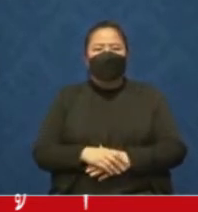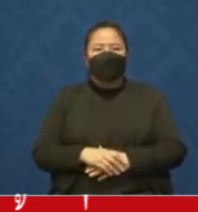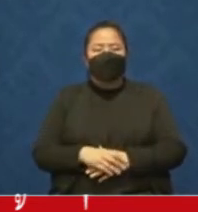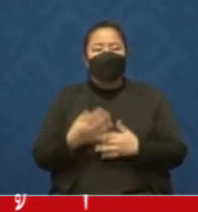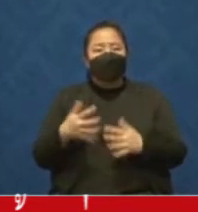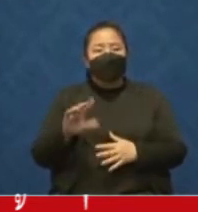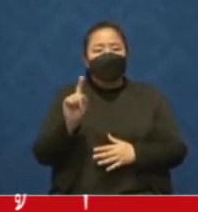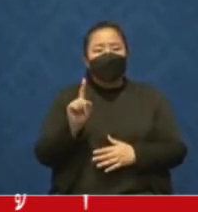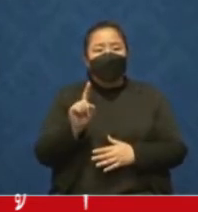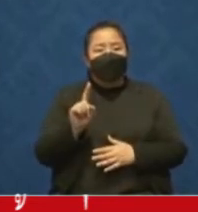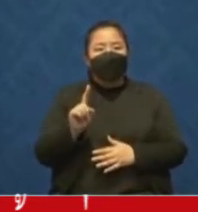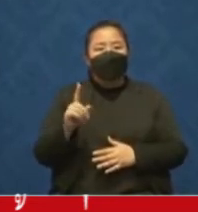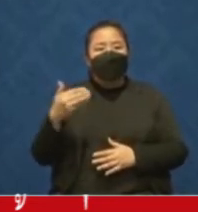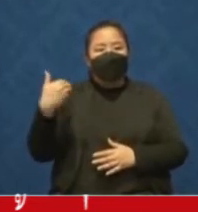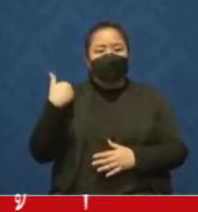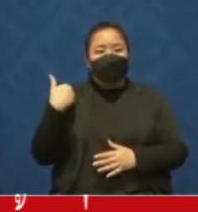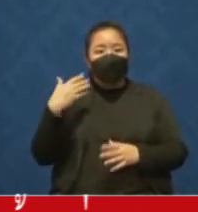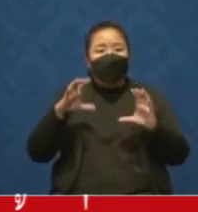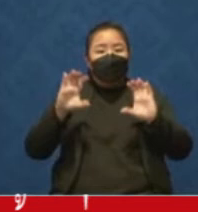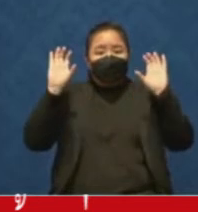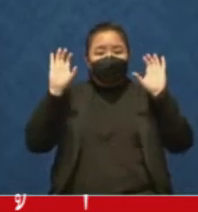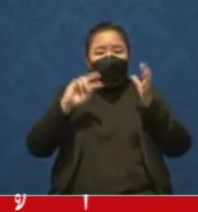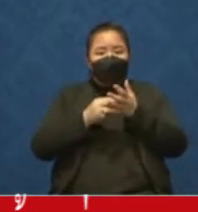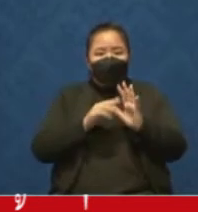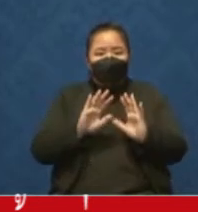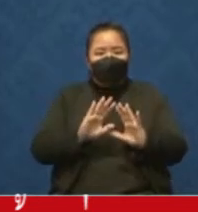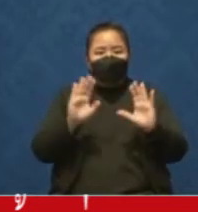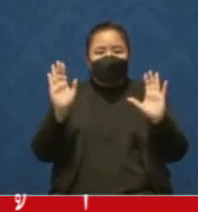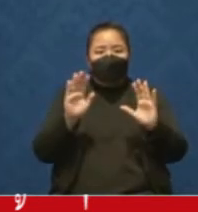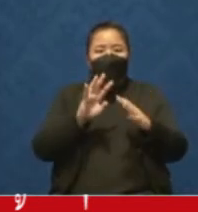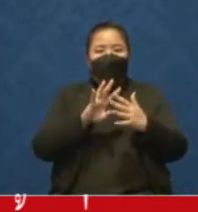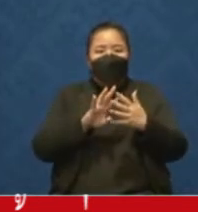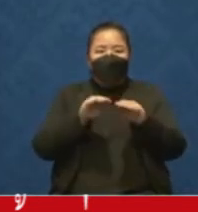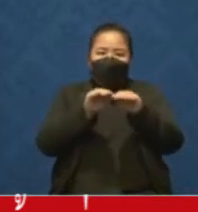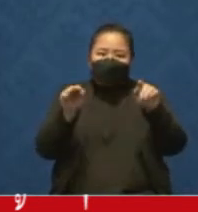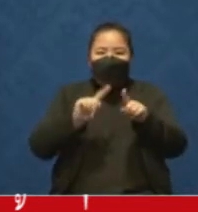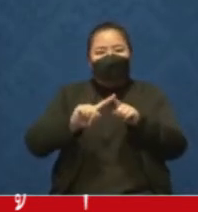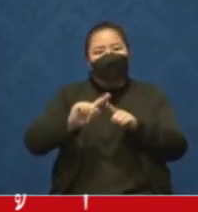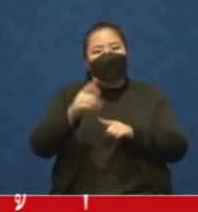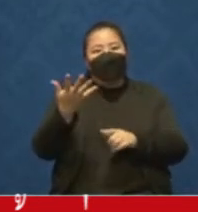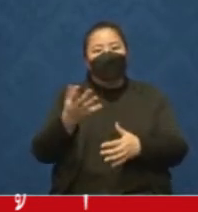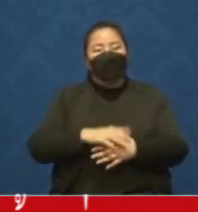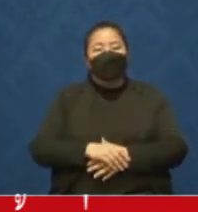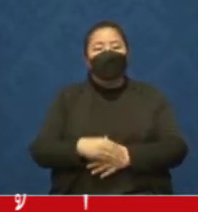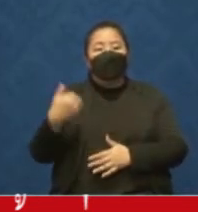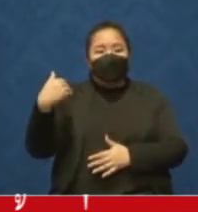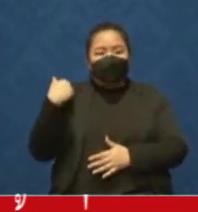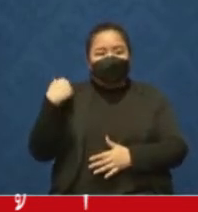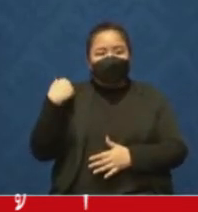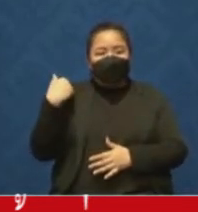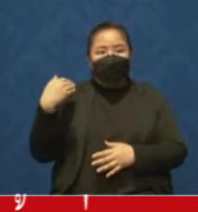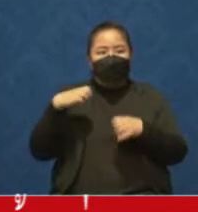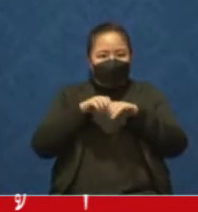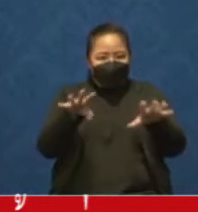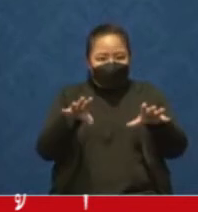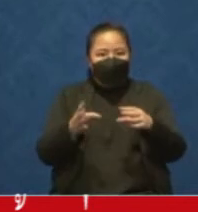และท่านบอกว่าการที่รัฐบาลพยายามที่จะผ่อนคลายมาตรการต่างๆจะมีปัญหาระบ